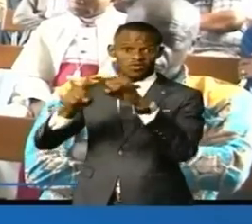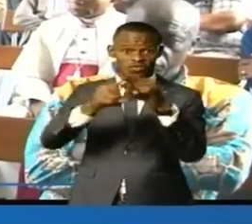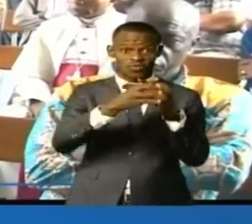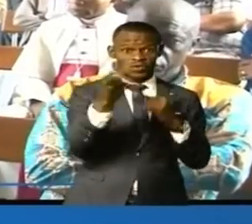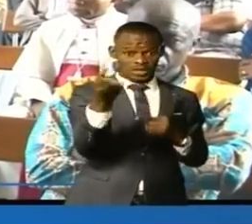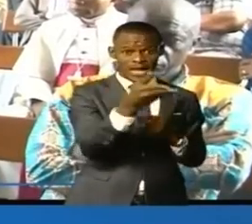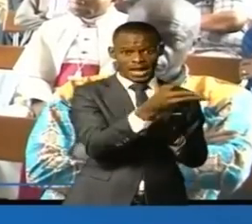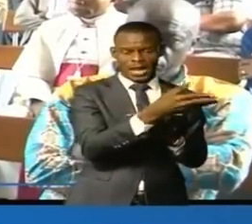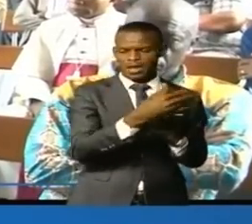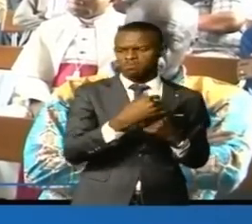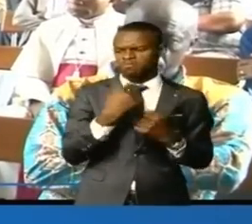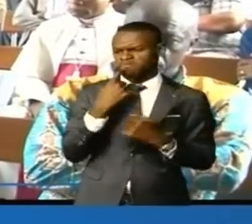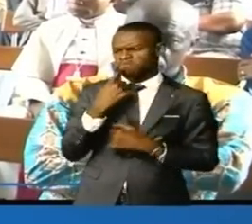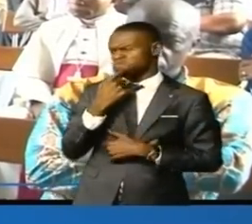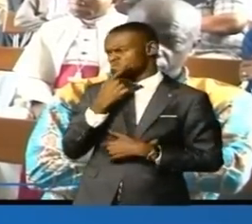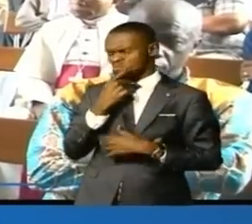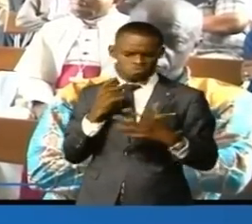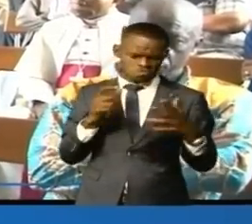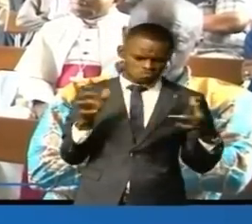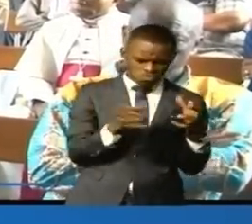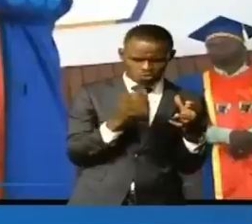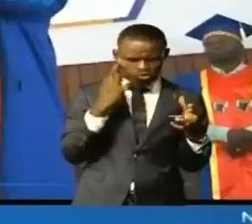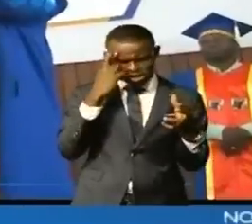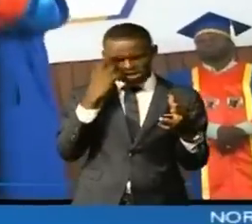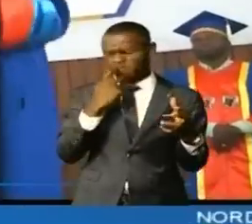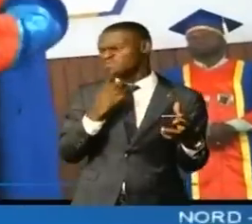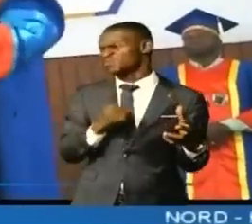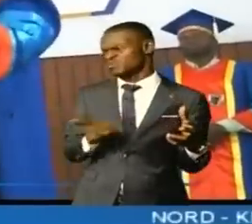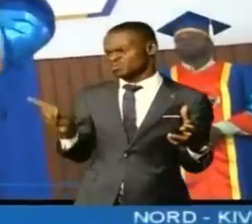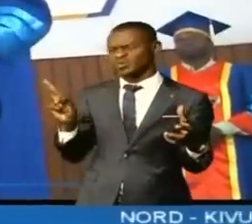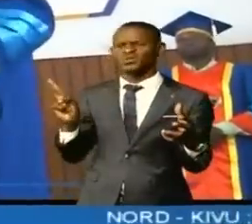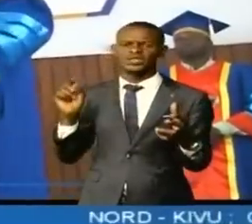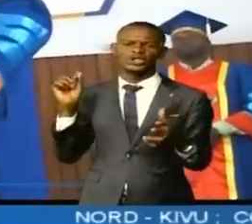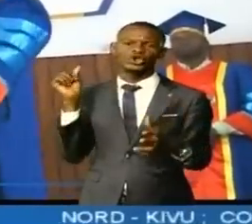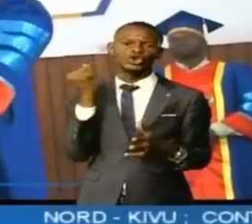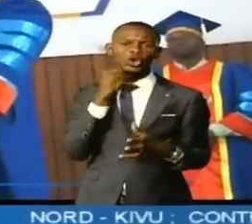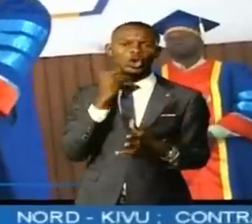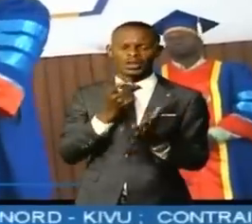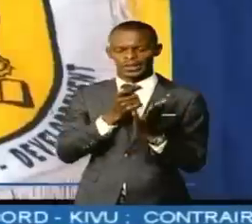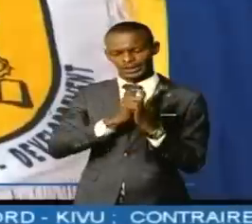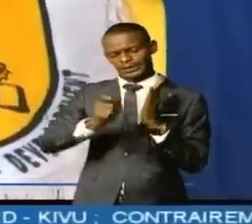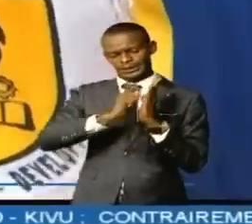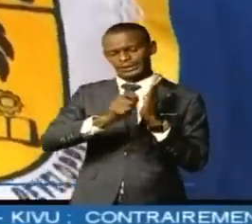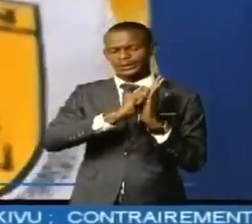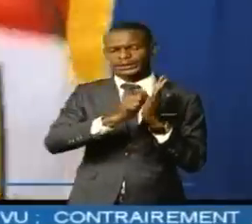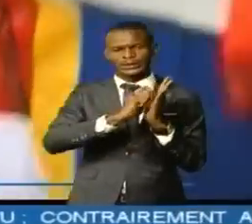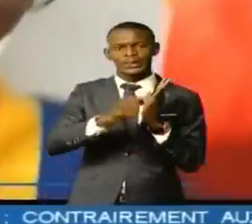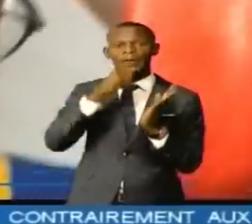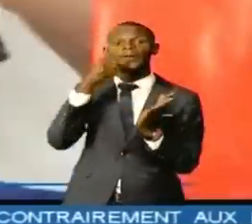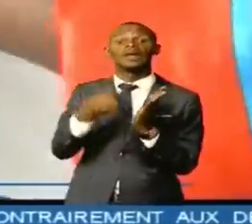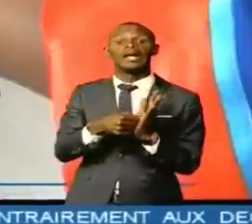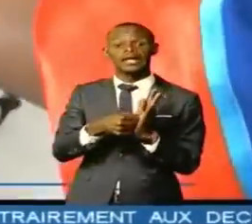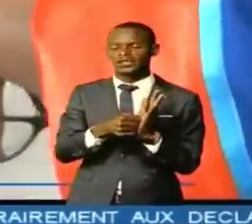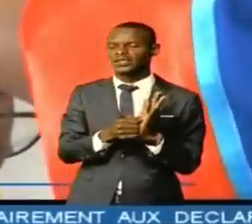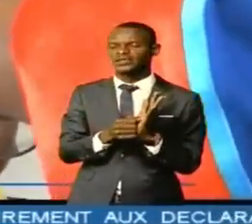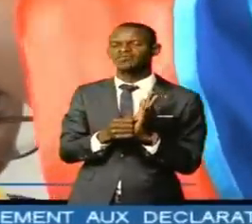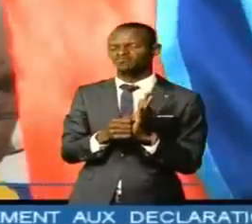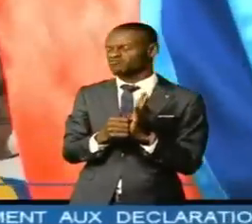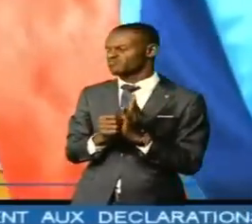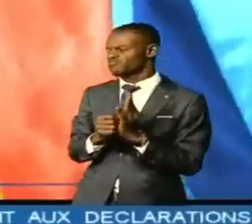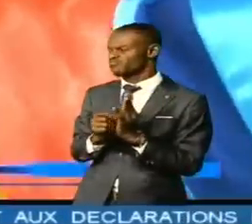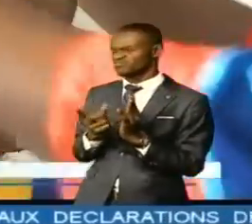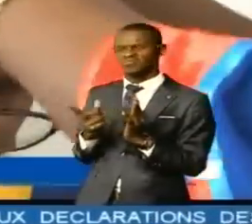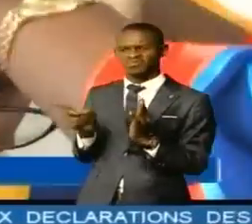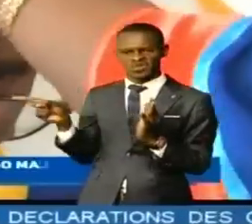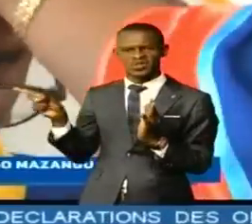proclamé l'heureux lauréat docteur en lettres et civilisation française, option littérature, avec la mention « plus